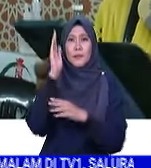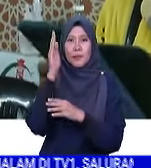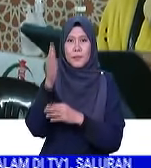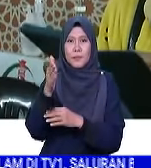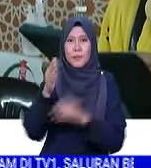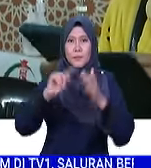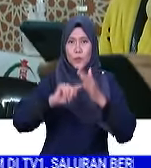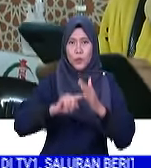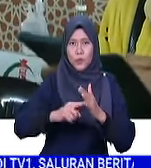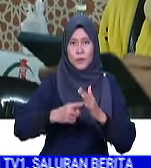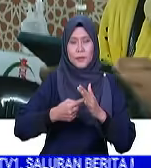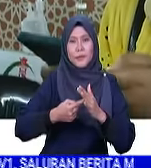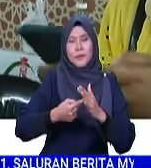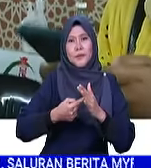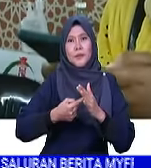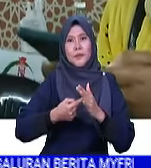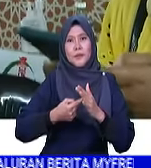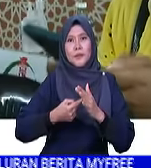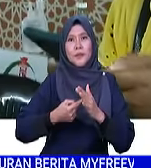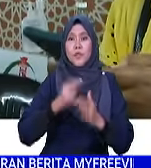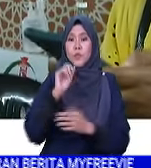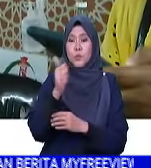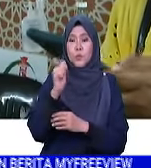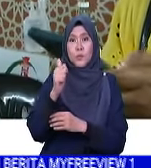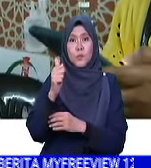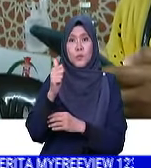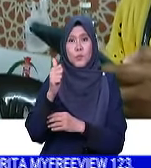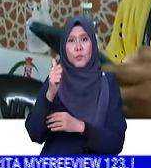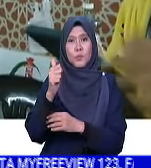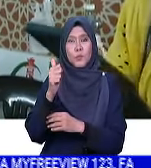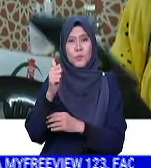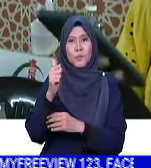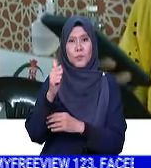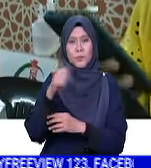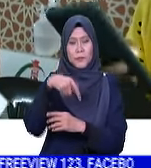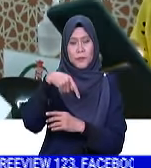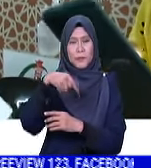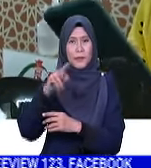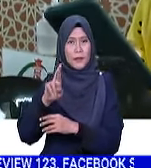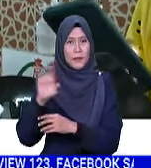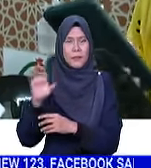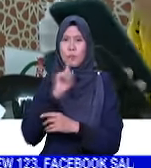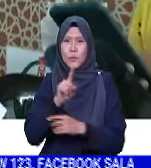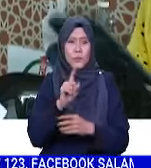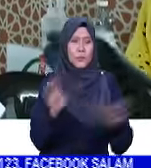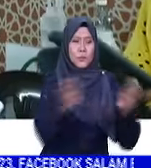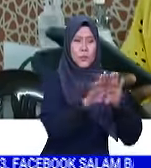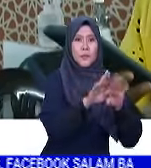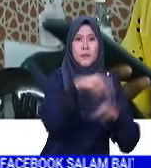akan mulai 1/8 kita hanya akan mempunyai 10 buah apabila kita terpaksa menutup PKRC College